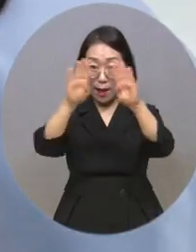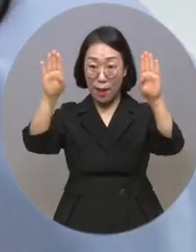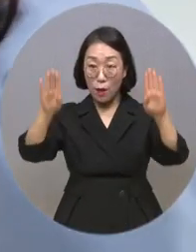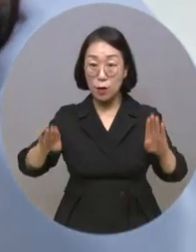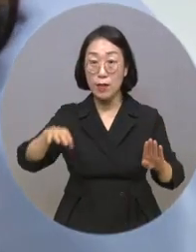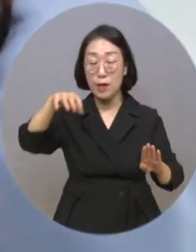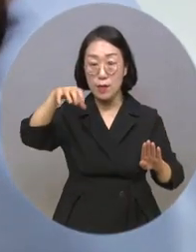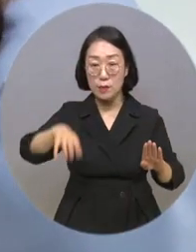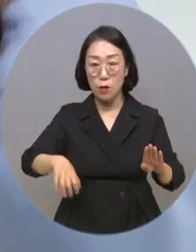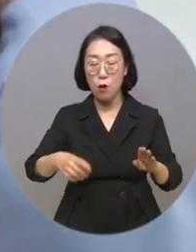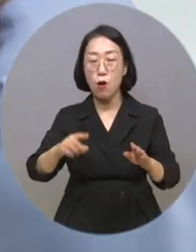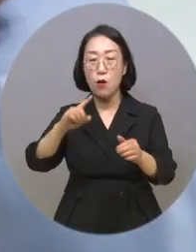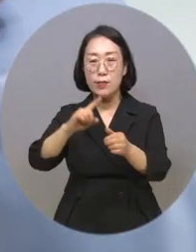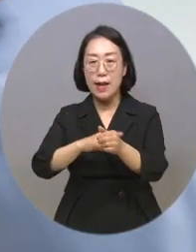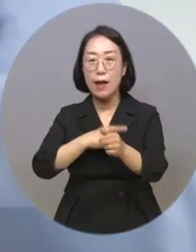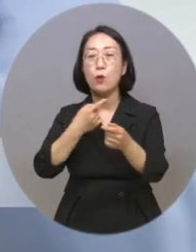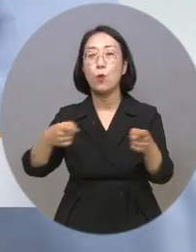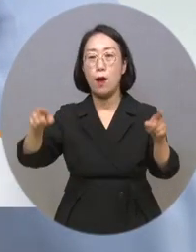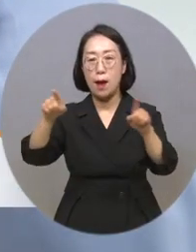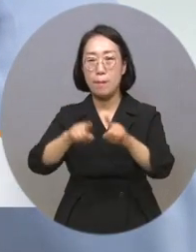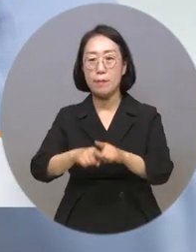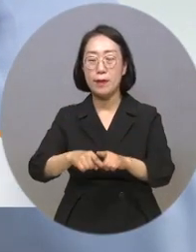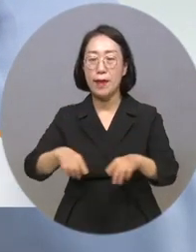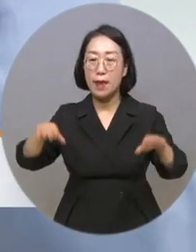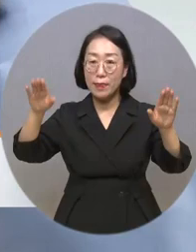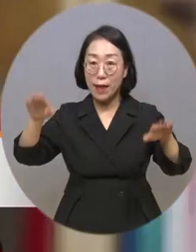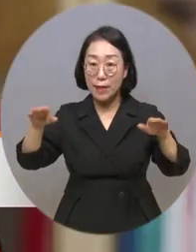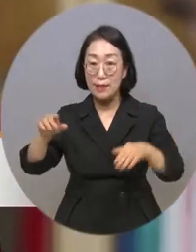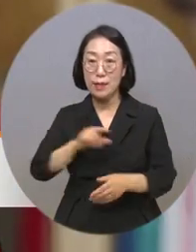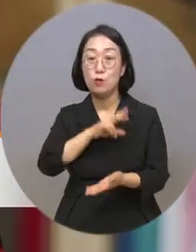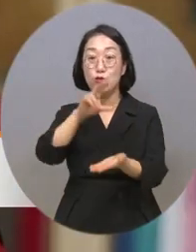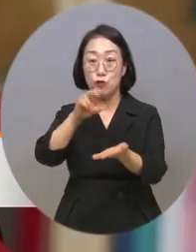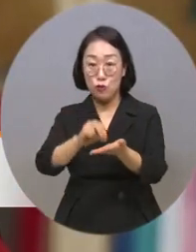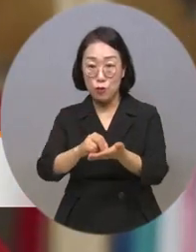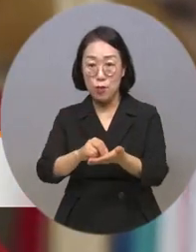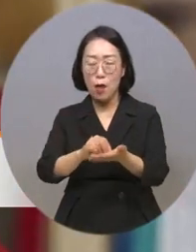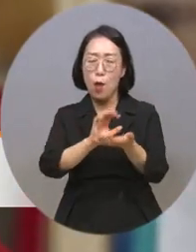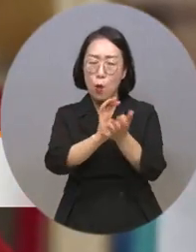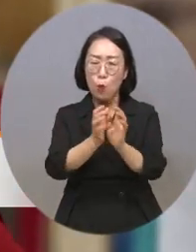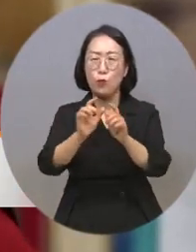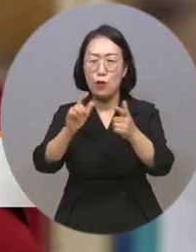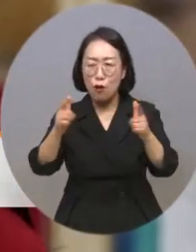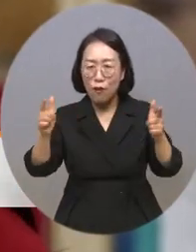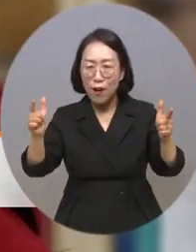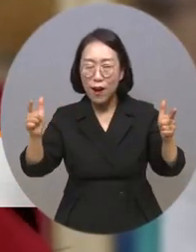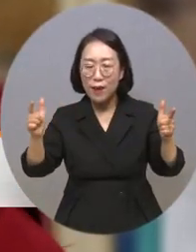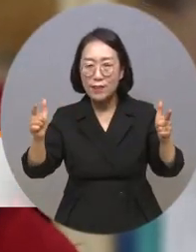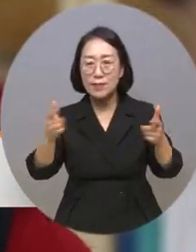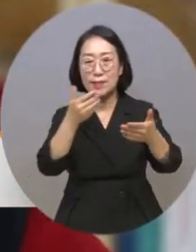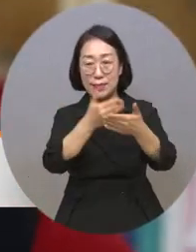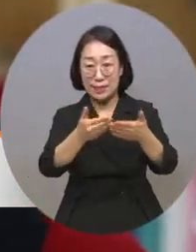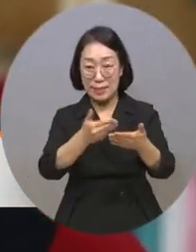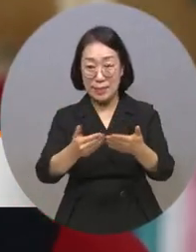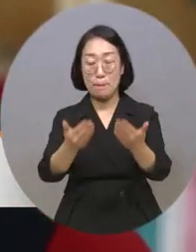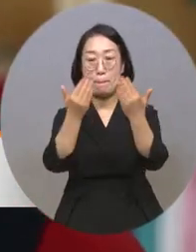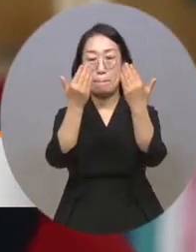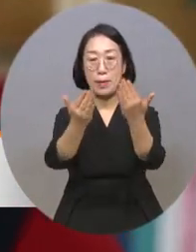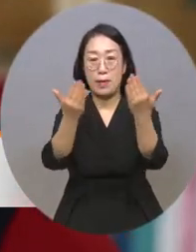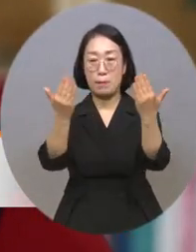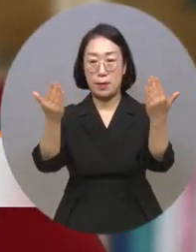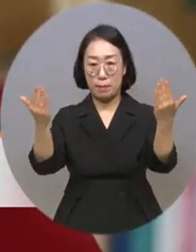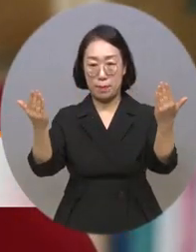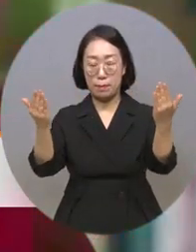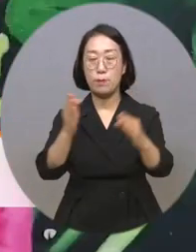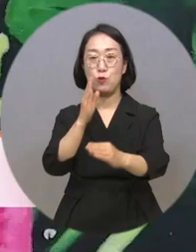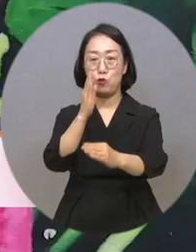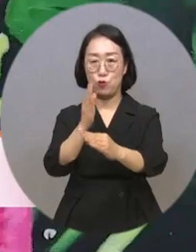자연과 함께 날자라는 주제로 나팔꽃, 모란, 연꽃 등 아름다운 꽃을 소재로 한 작품들을 선보이고